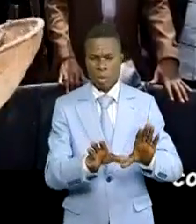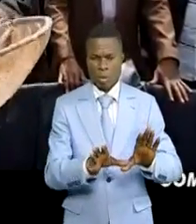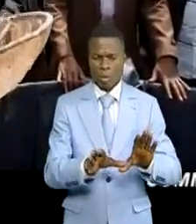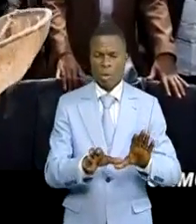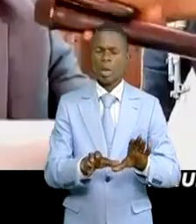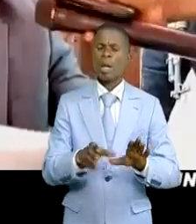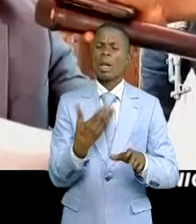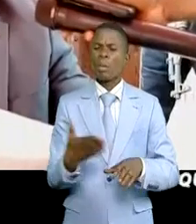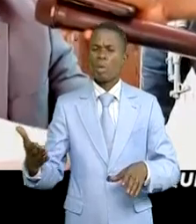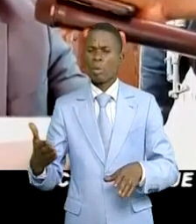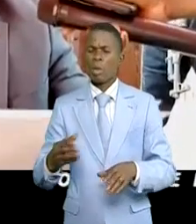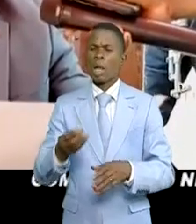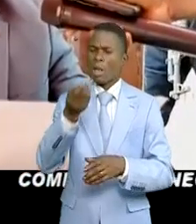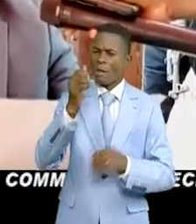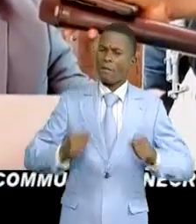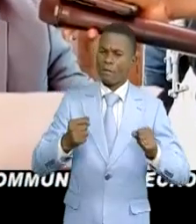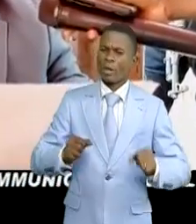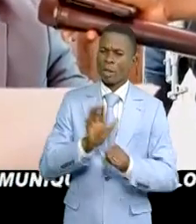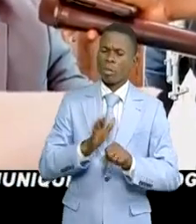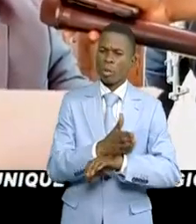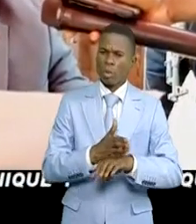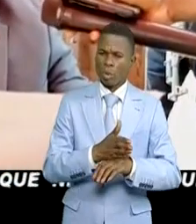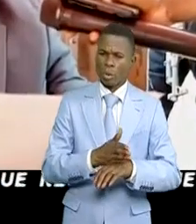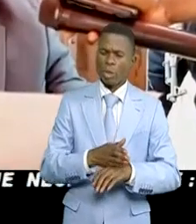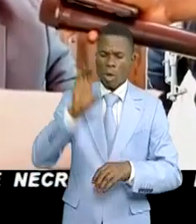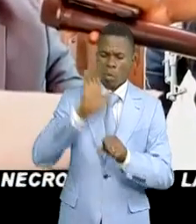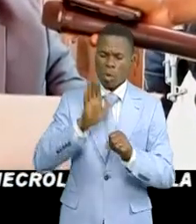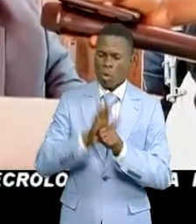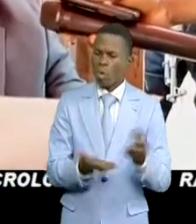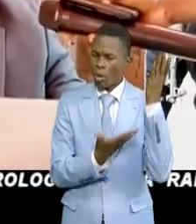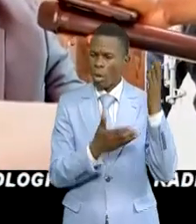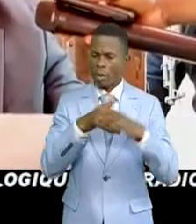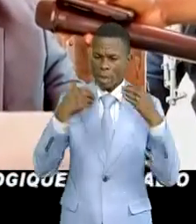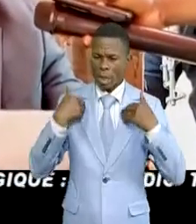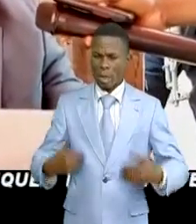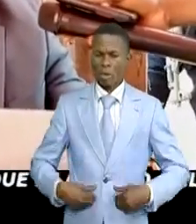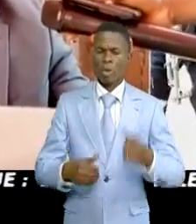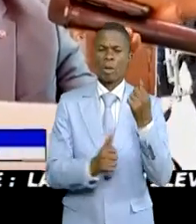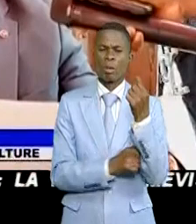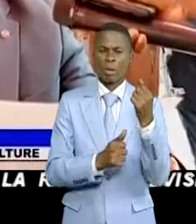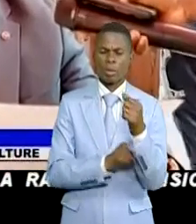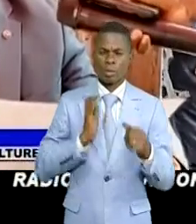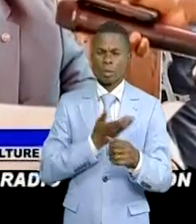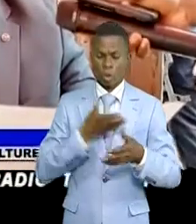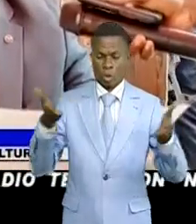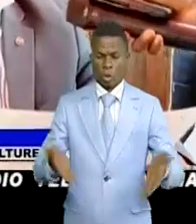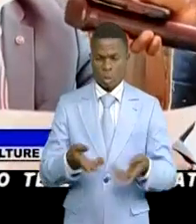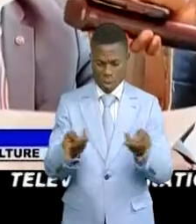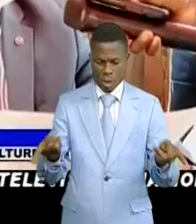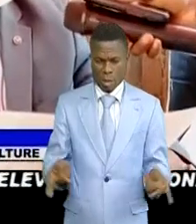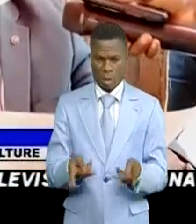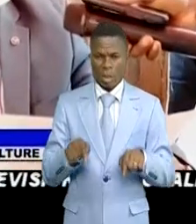source principale des protéines animales les plus recherchées dans l'organisme humain. Notre présence dans ces